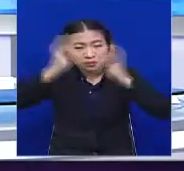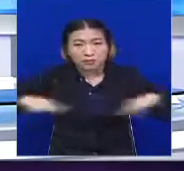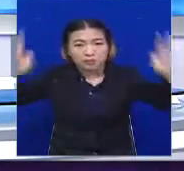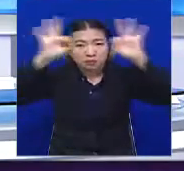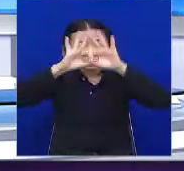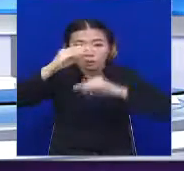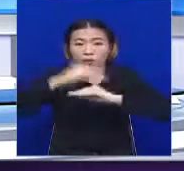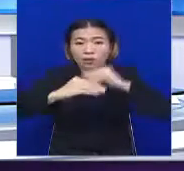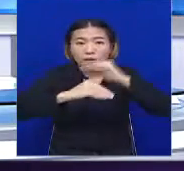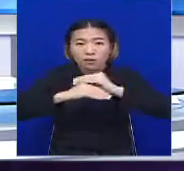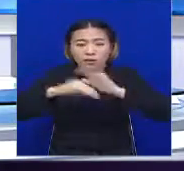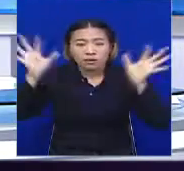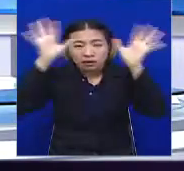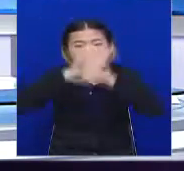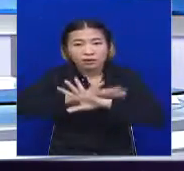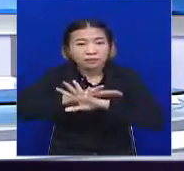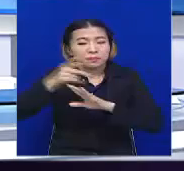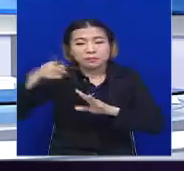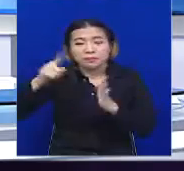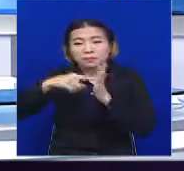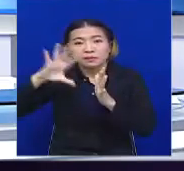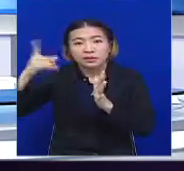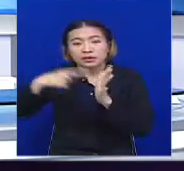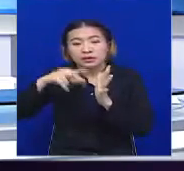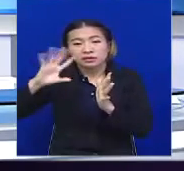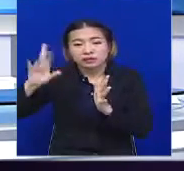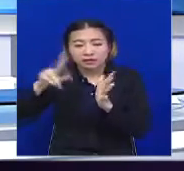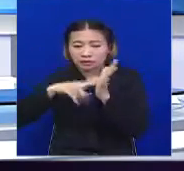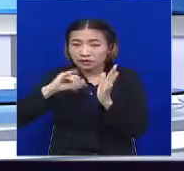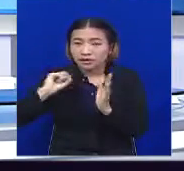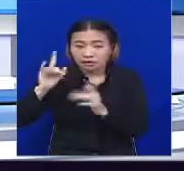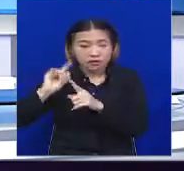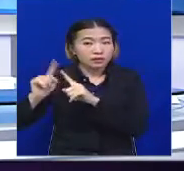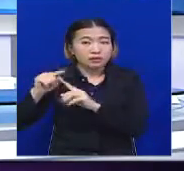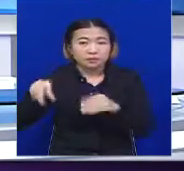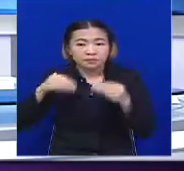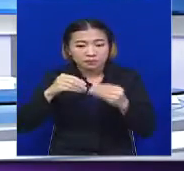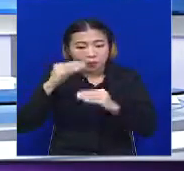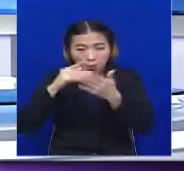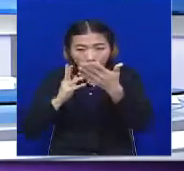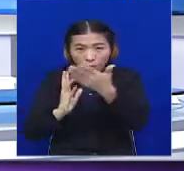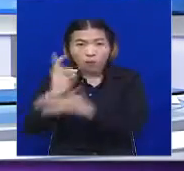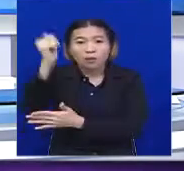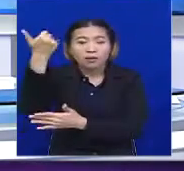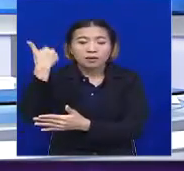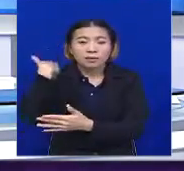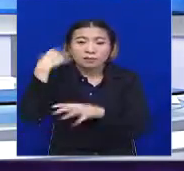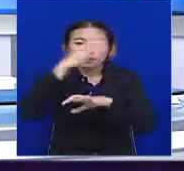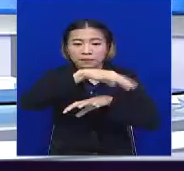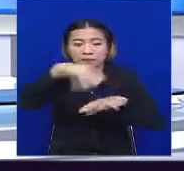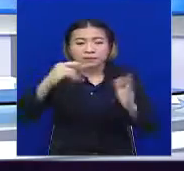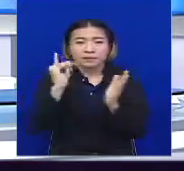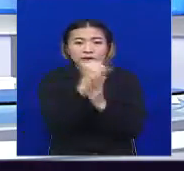ทำโครงการประชารัฐซึ่งขณะนี้นะครับก็มีอีกหนึ่งพื้นที่ที่ประสบความสำเร็จในการทำโครงการก็คือหมู่บ้านเกาะพีพีจังหวัดก